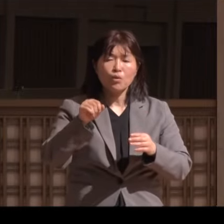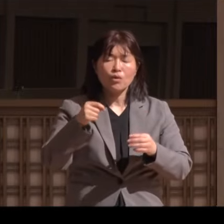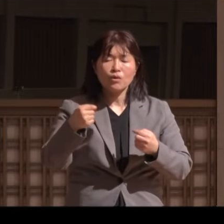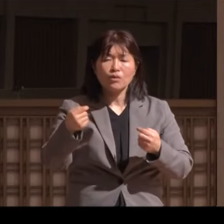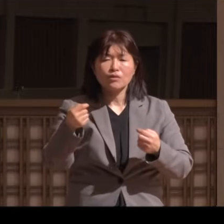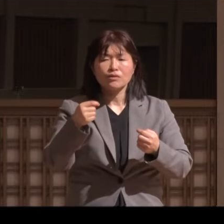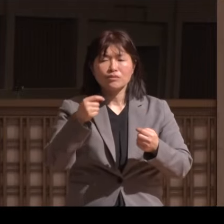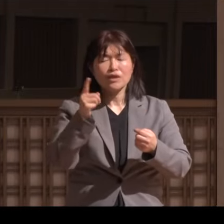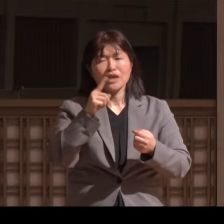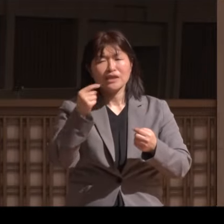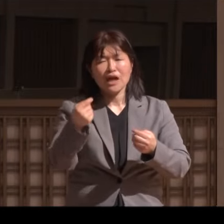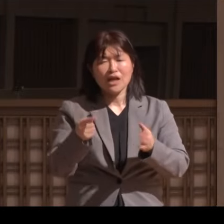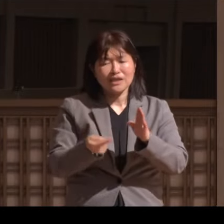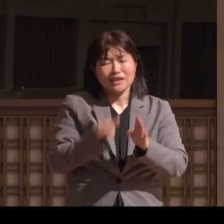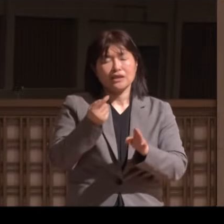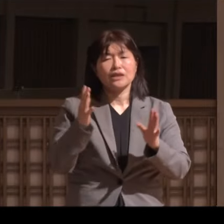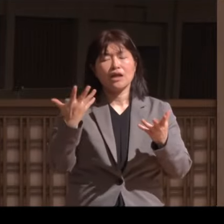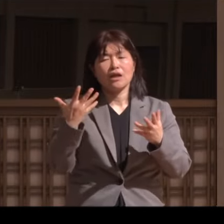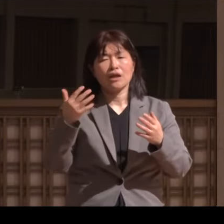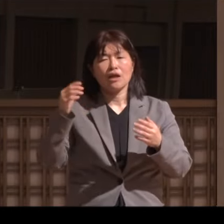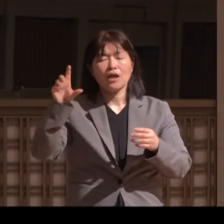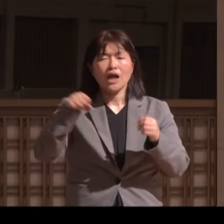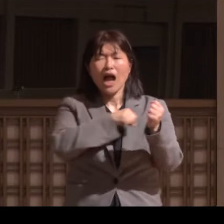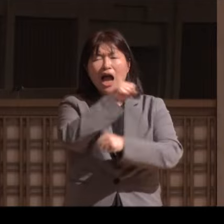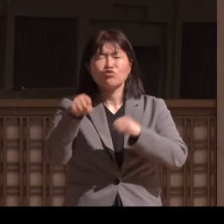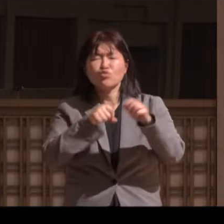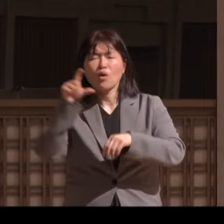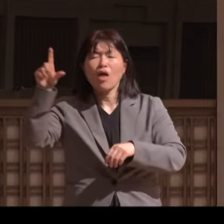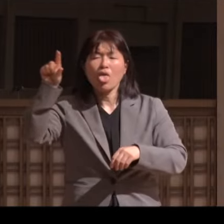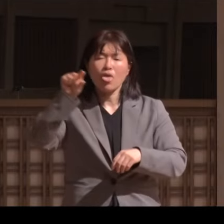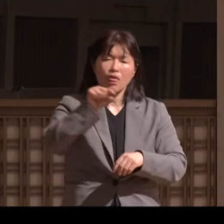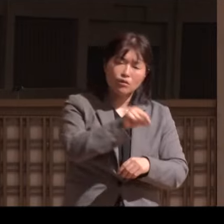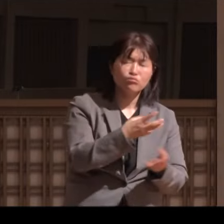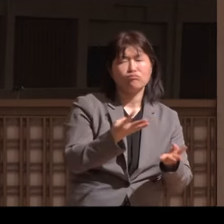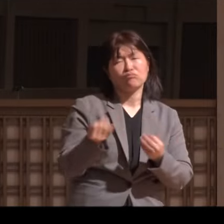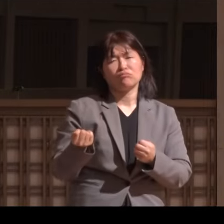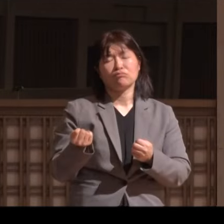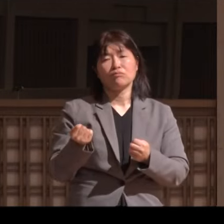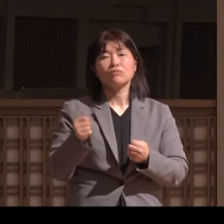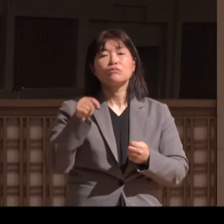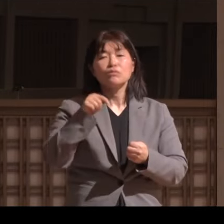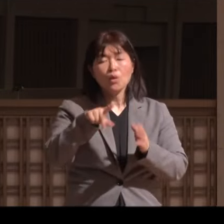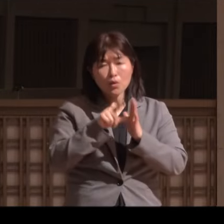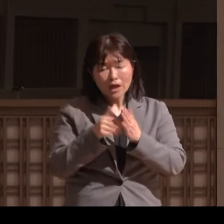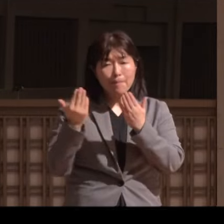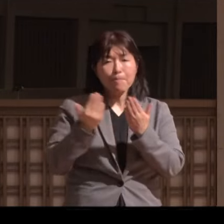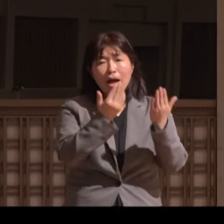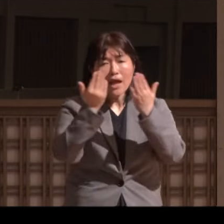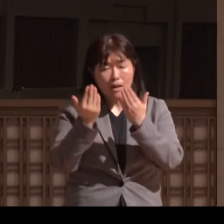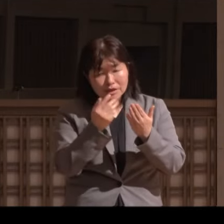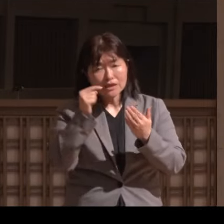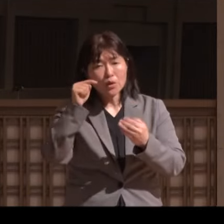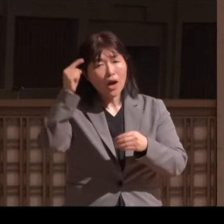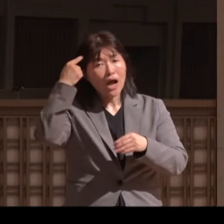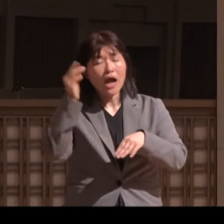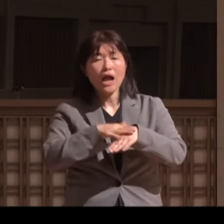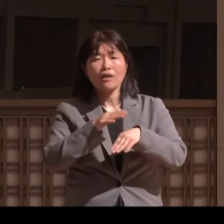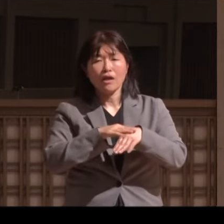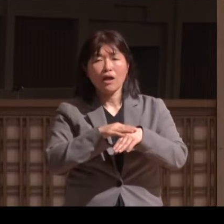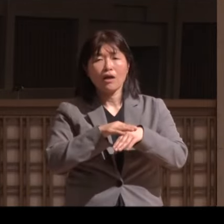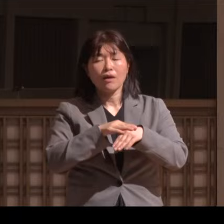刺激がないとですねだんだんだんだんやっぱり活動を衰えていきますので是非その時にびの視点え